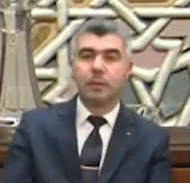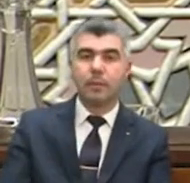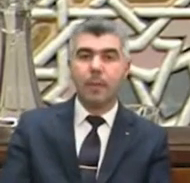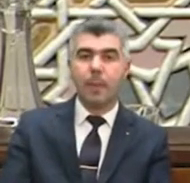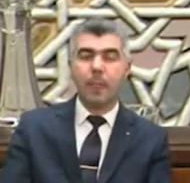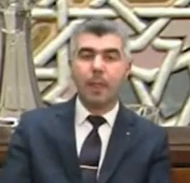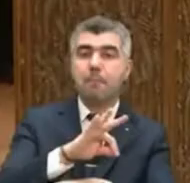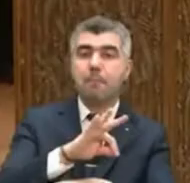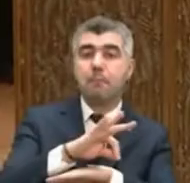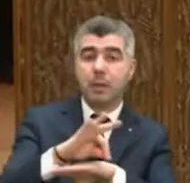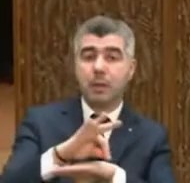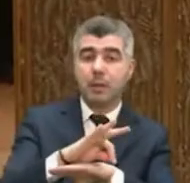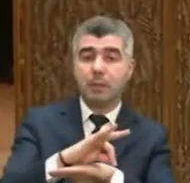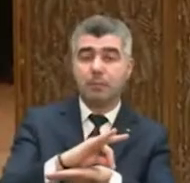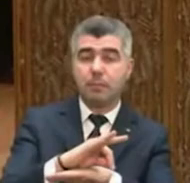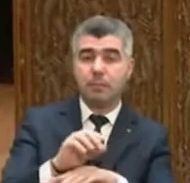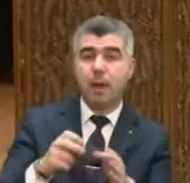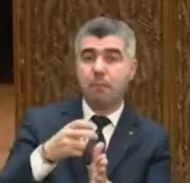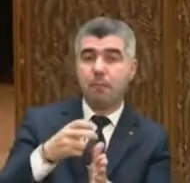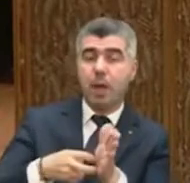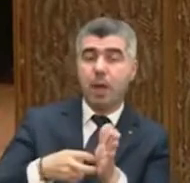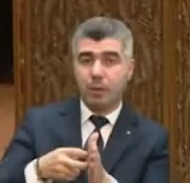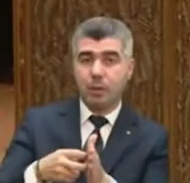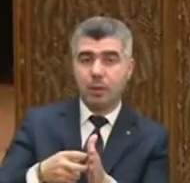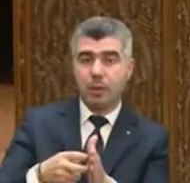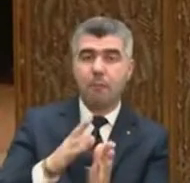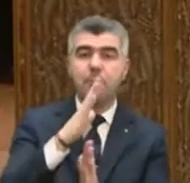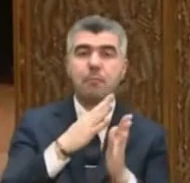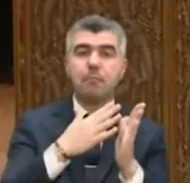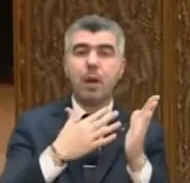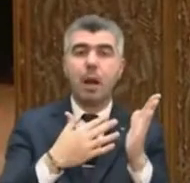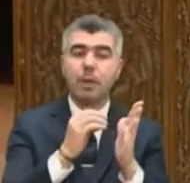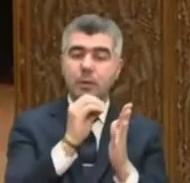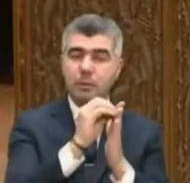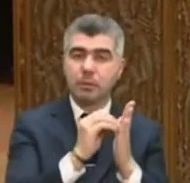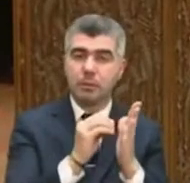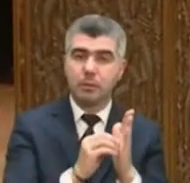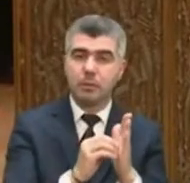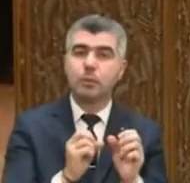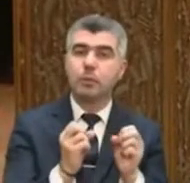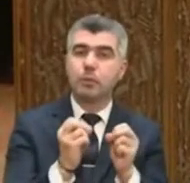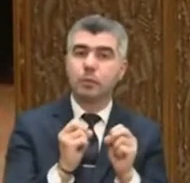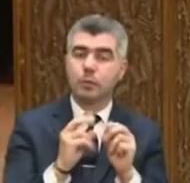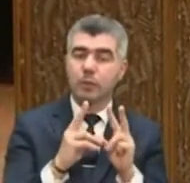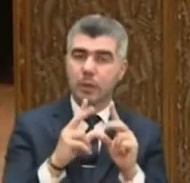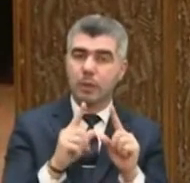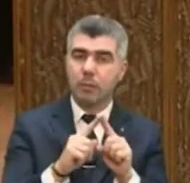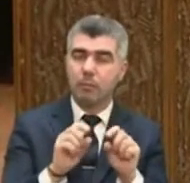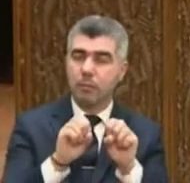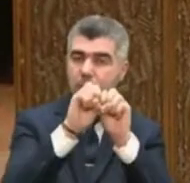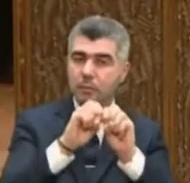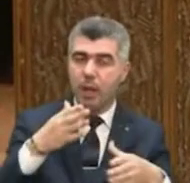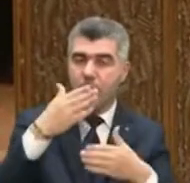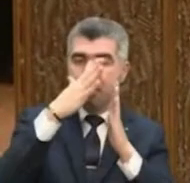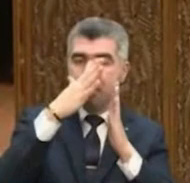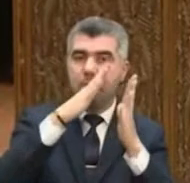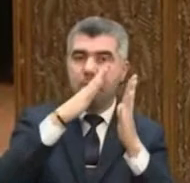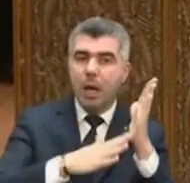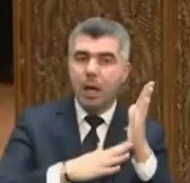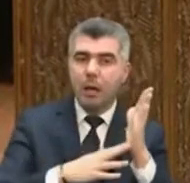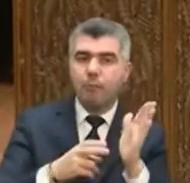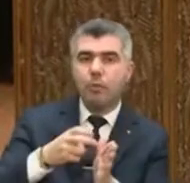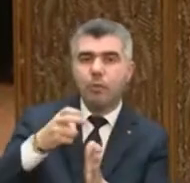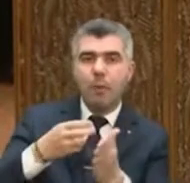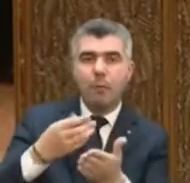الوطني للسكك الحديديه تيتوفر على برنامج جد طموح باش يغطي التراب الوطني بالشبكه